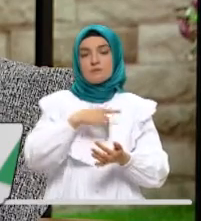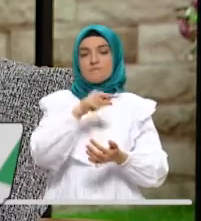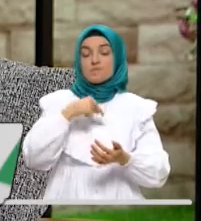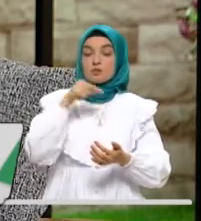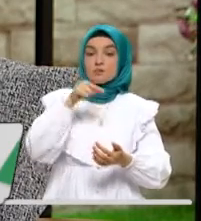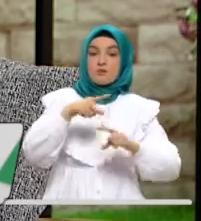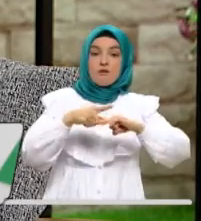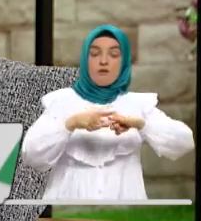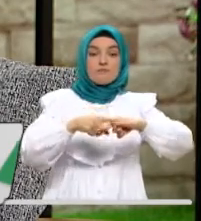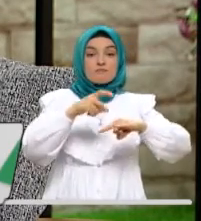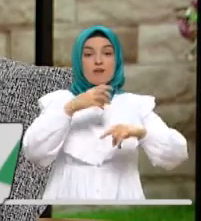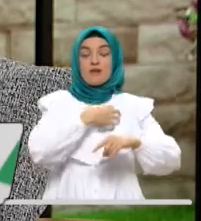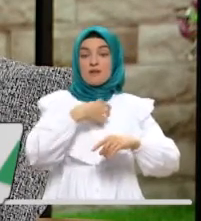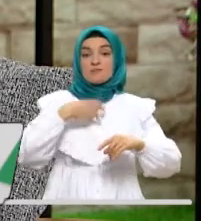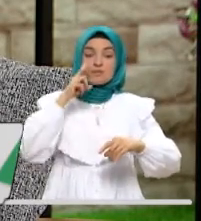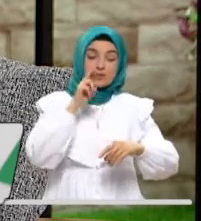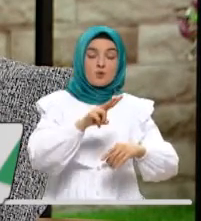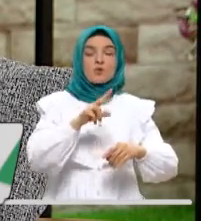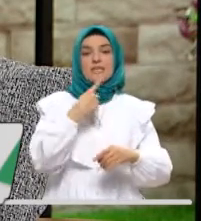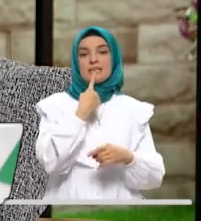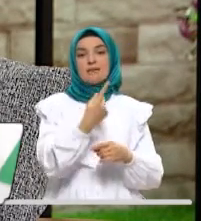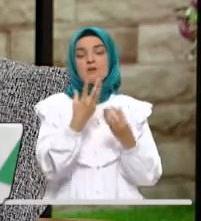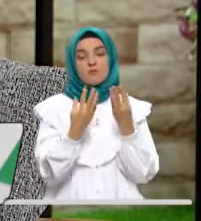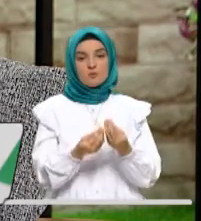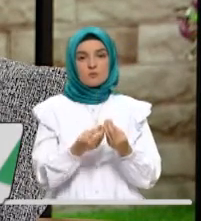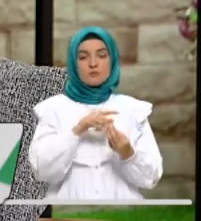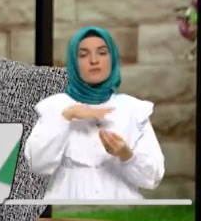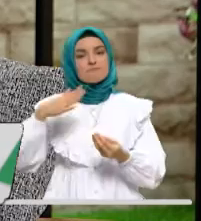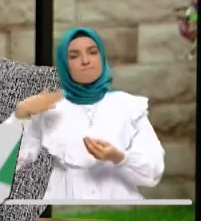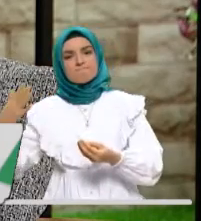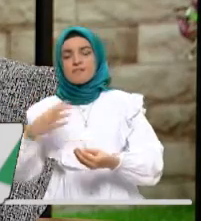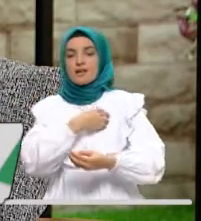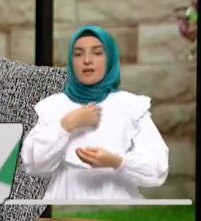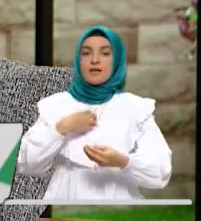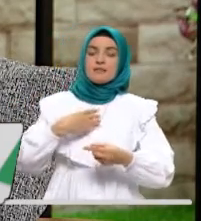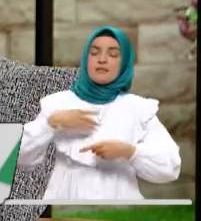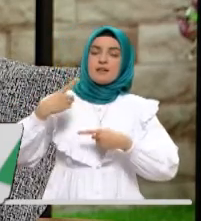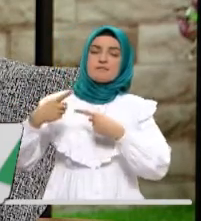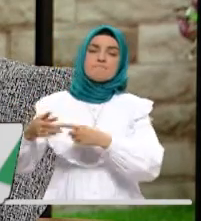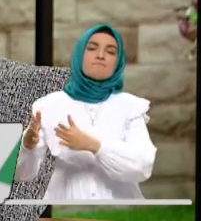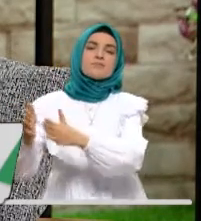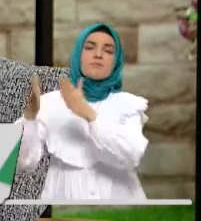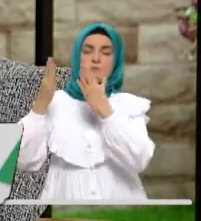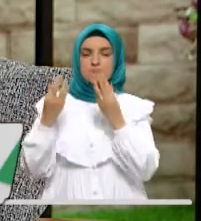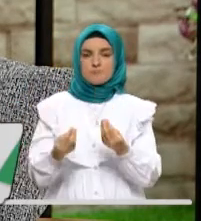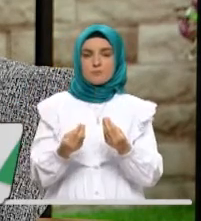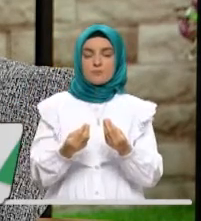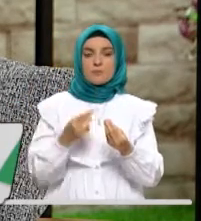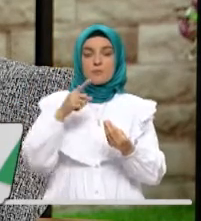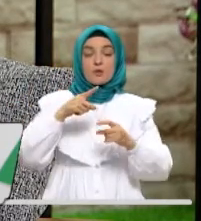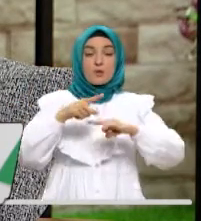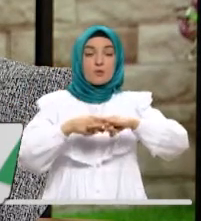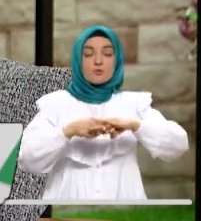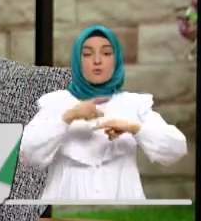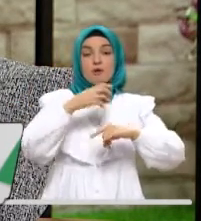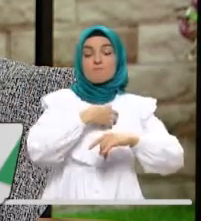Hafsa Sultan'dan başladı diyebiliriz. Daha sonrasında da diğer valide sultanlar döneminde devam etti. İşte Hafsa Sultan'dan sonra Hürrem Sultan